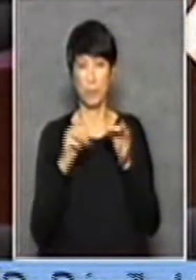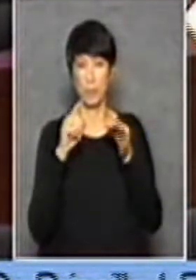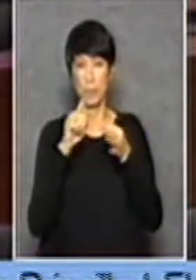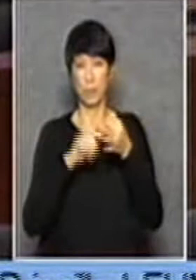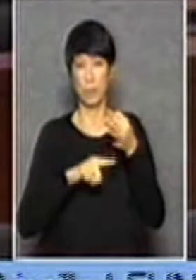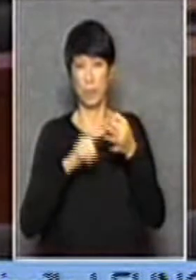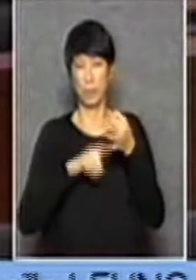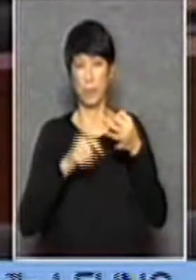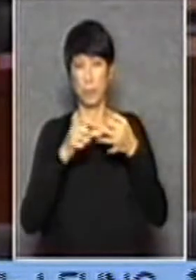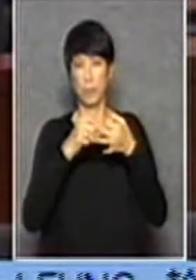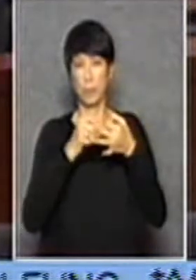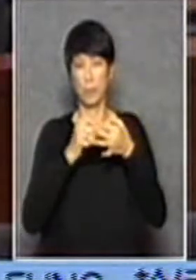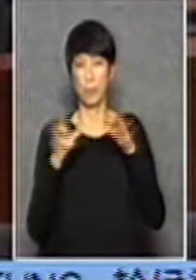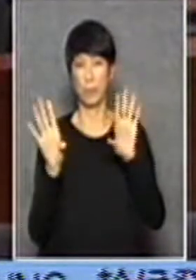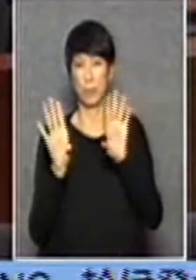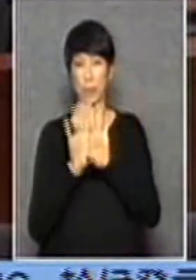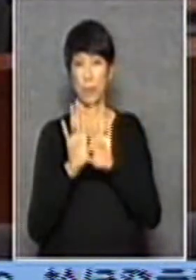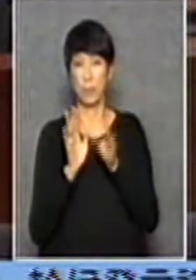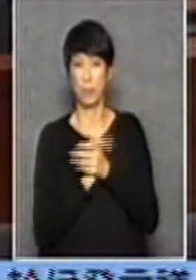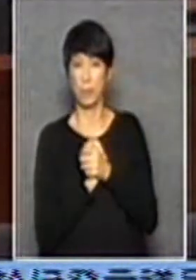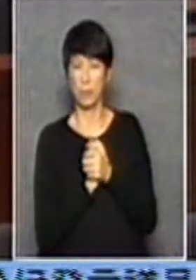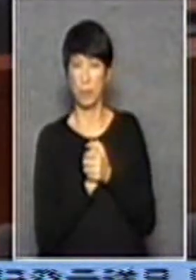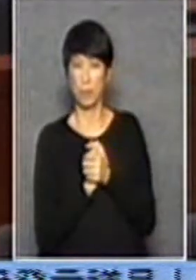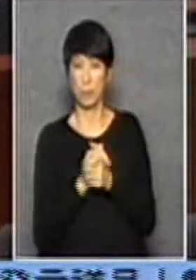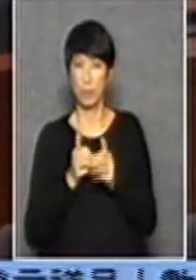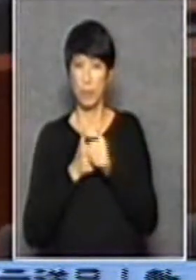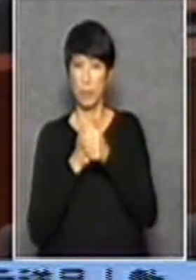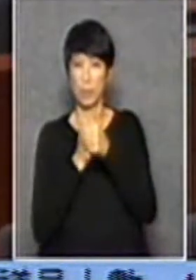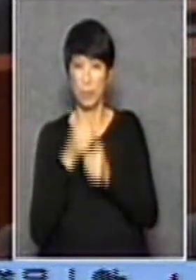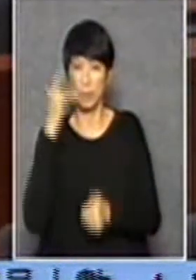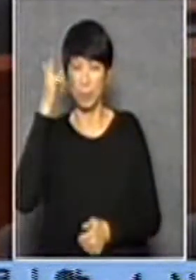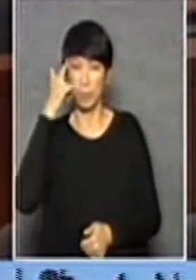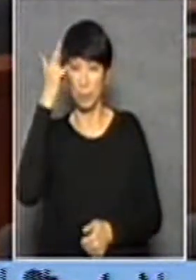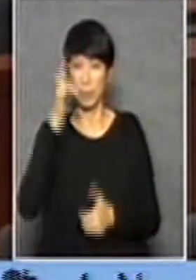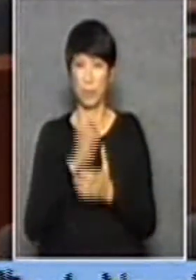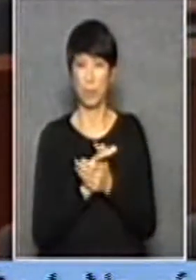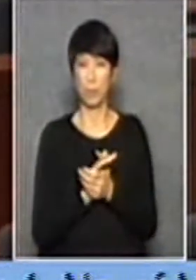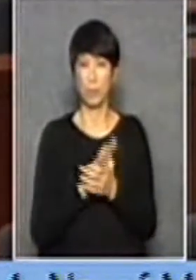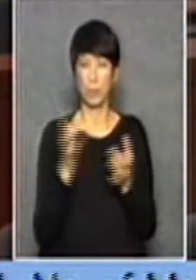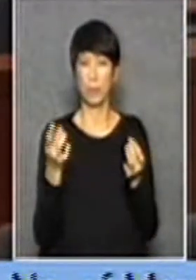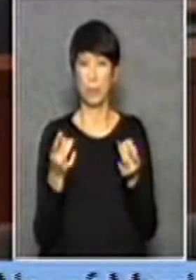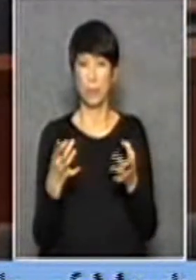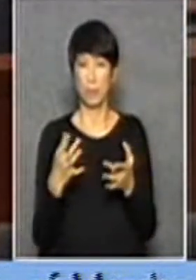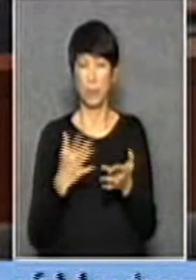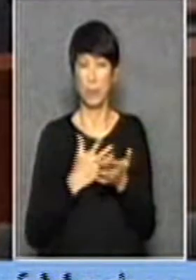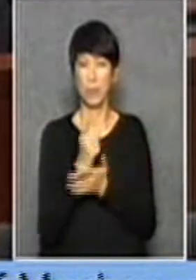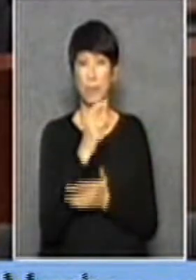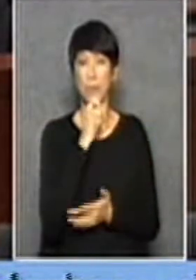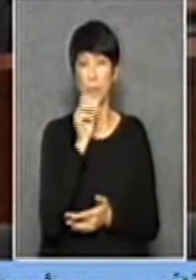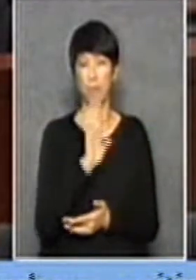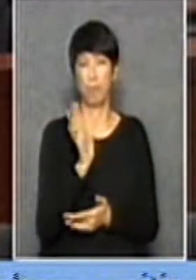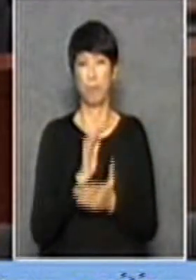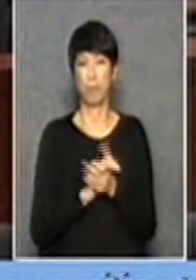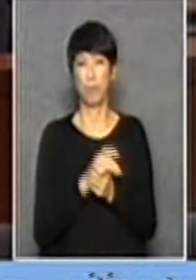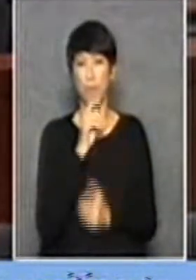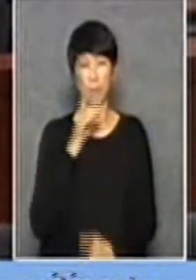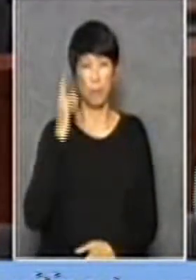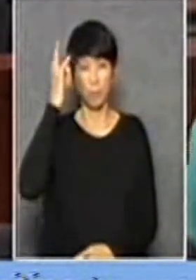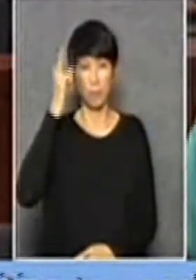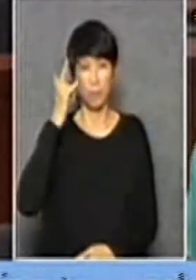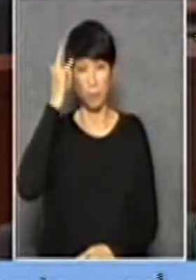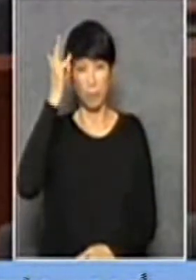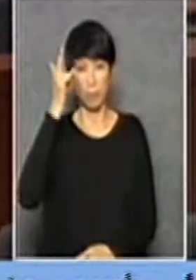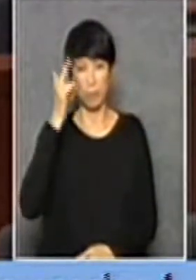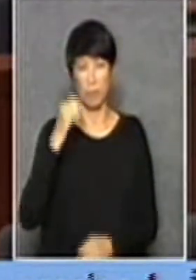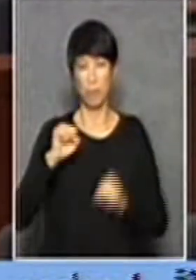友，他说追求梦想并非富者专利，有梦想就